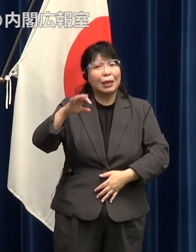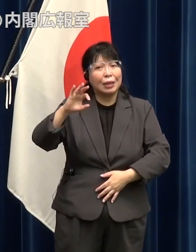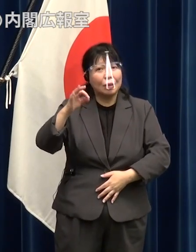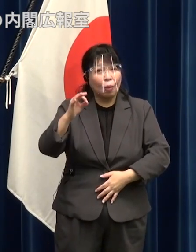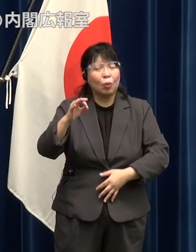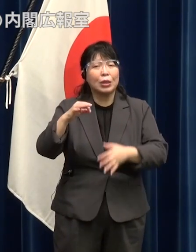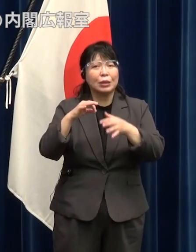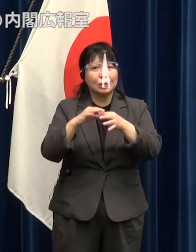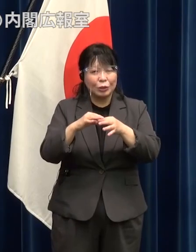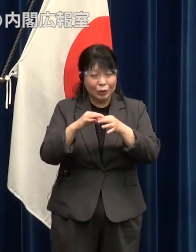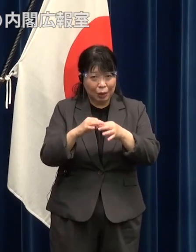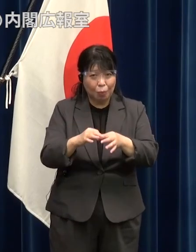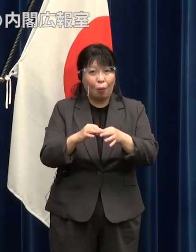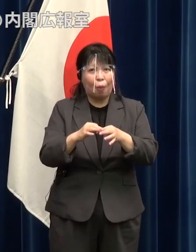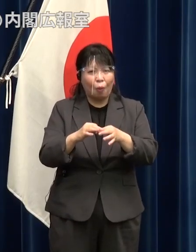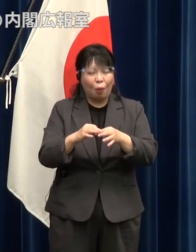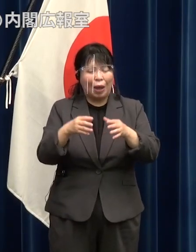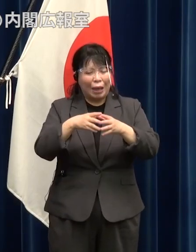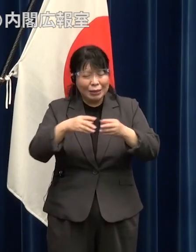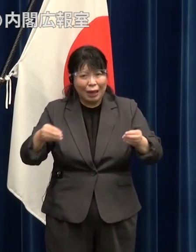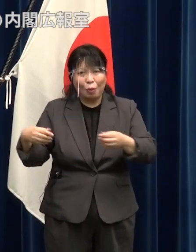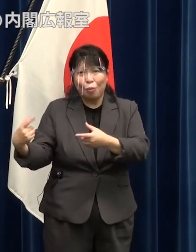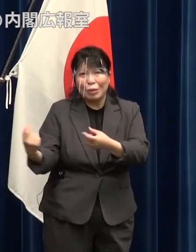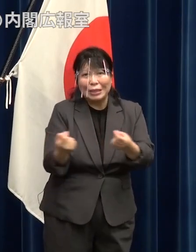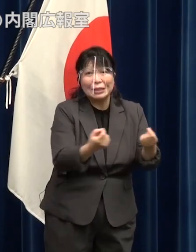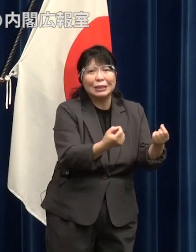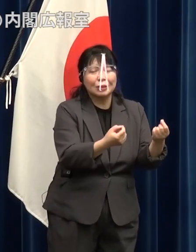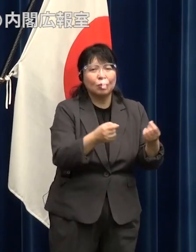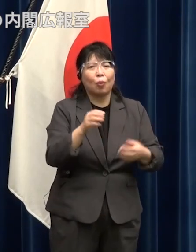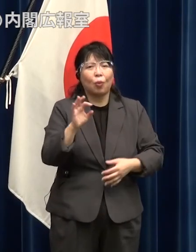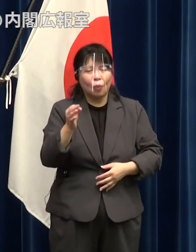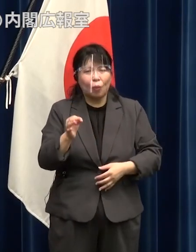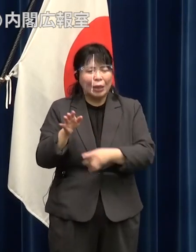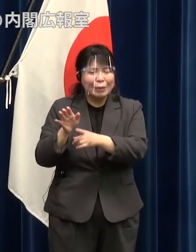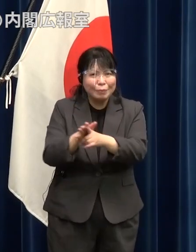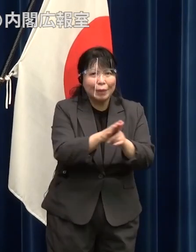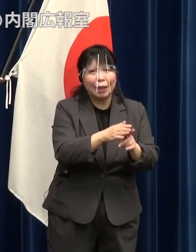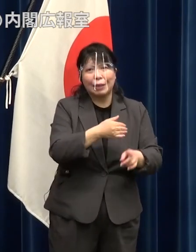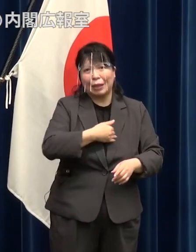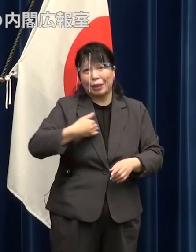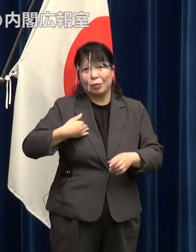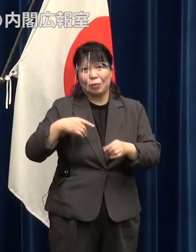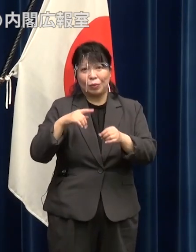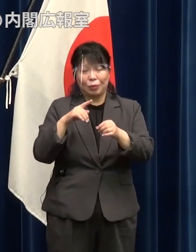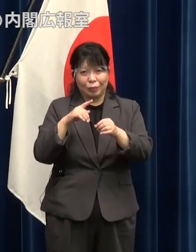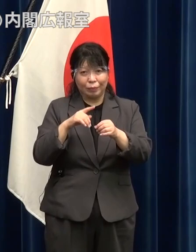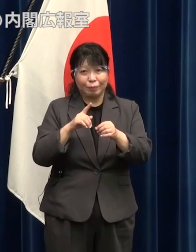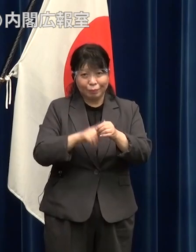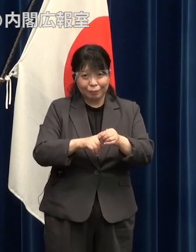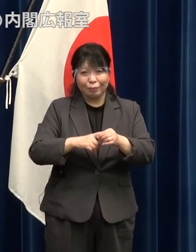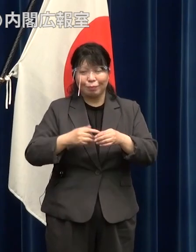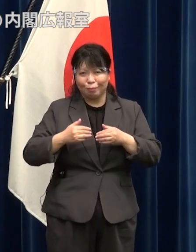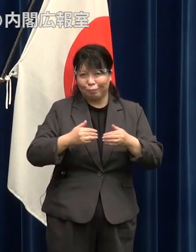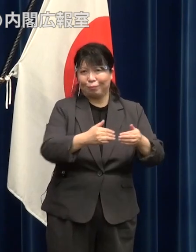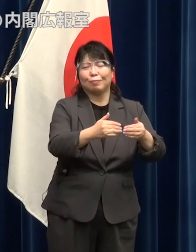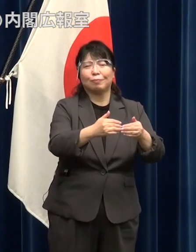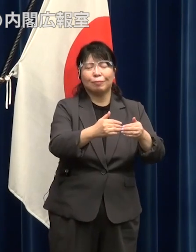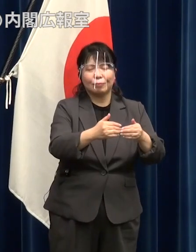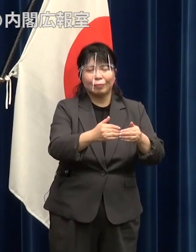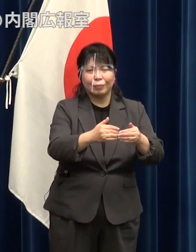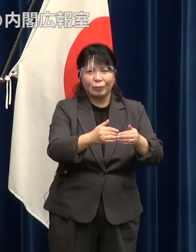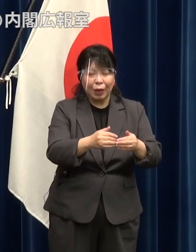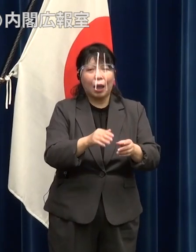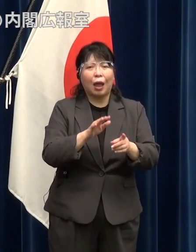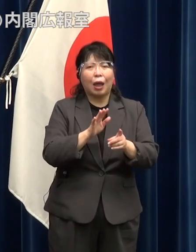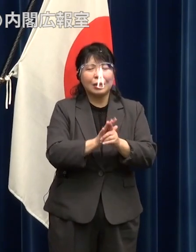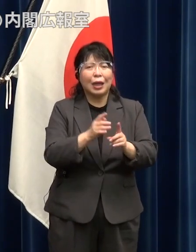律の料金支援を始めることが可能となり、 同様の支援措置を講ず